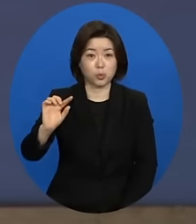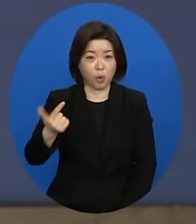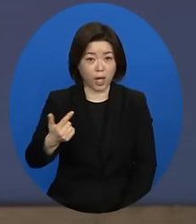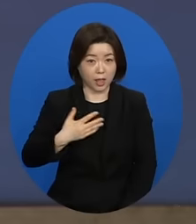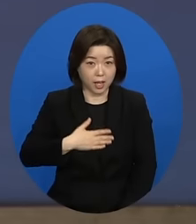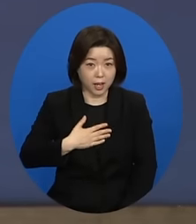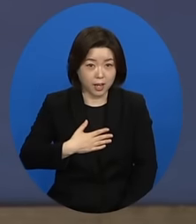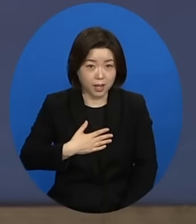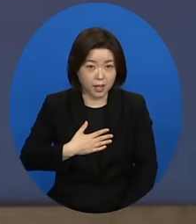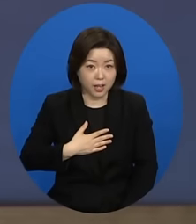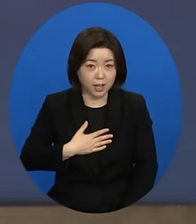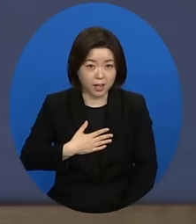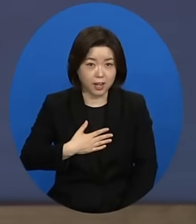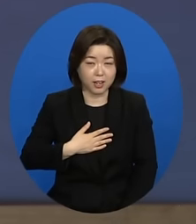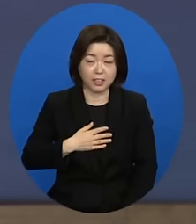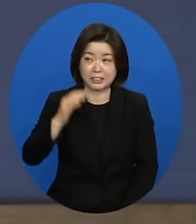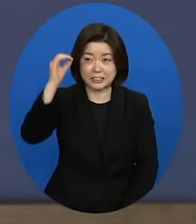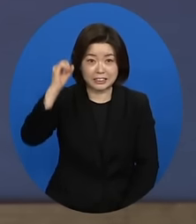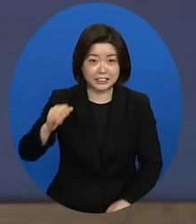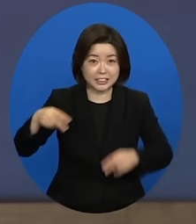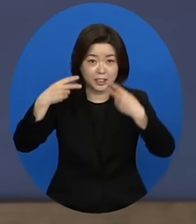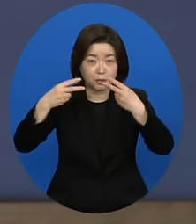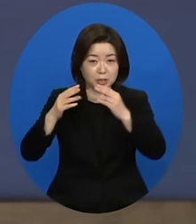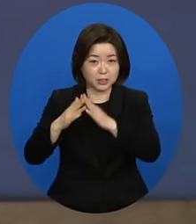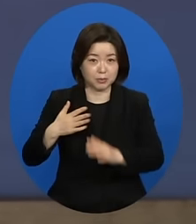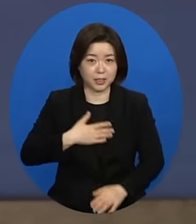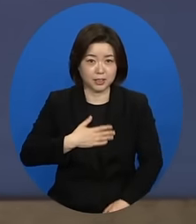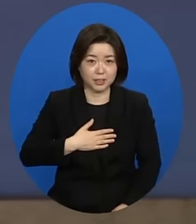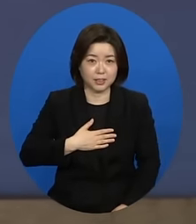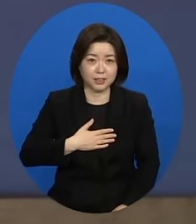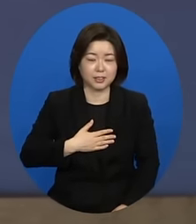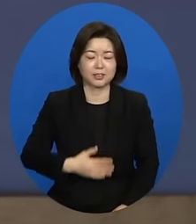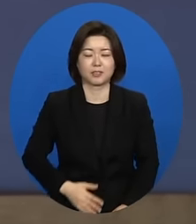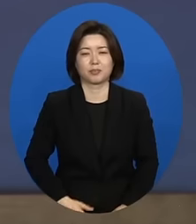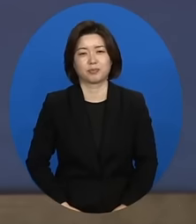옥류관? 냉면집.